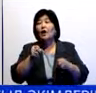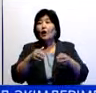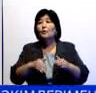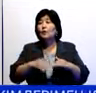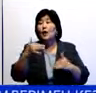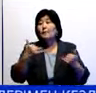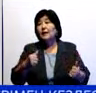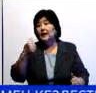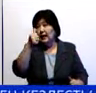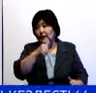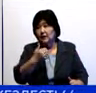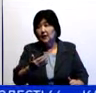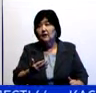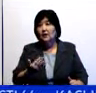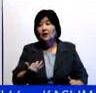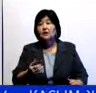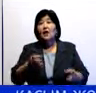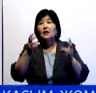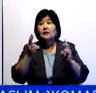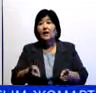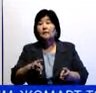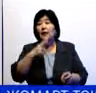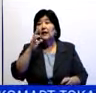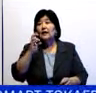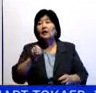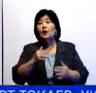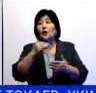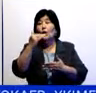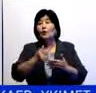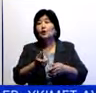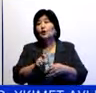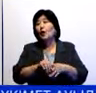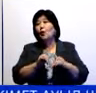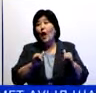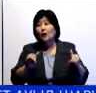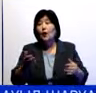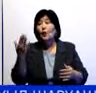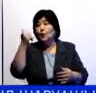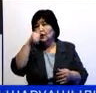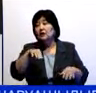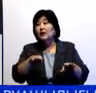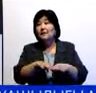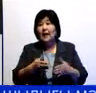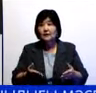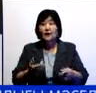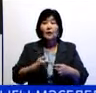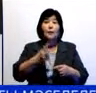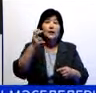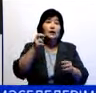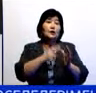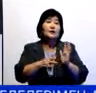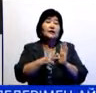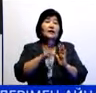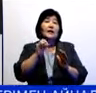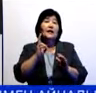более, биылғы жылы жаңа зақымдалған кенелердің көрсеткіші едәуір артып отыр өткен жылдармен салыстырғанда. Сол 288